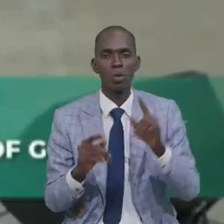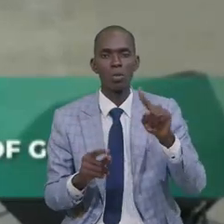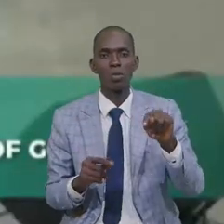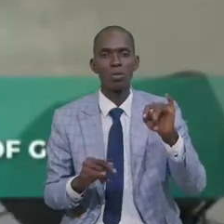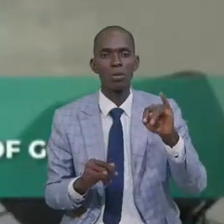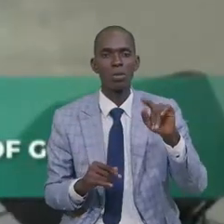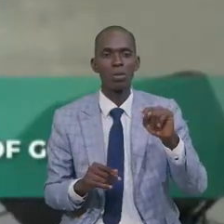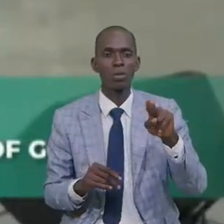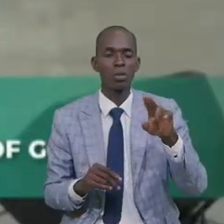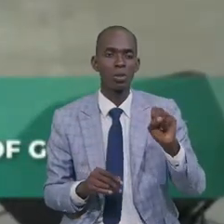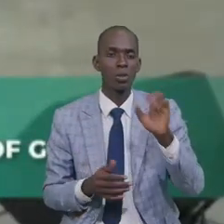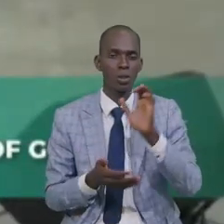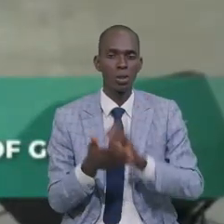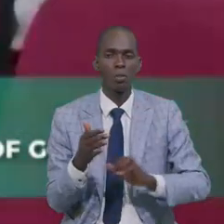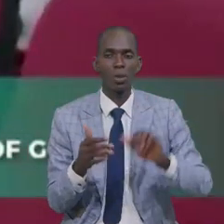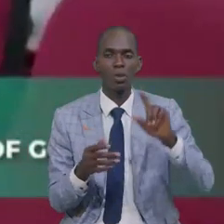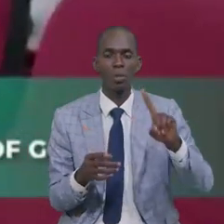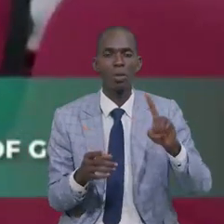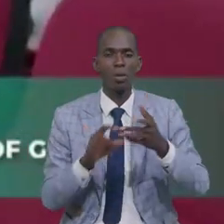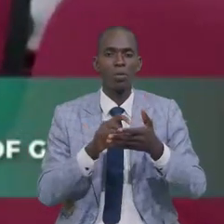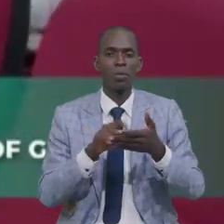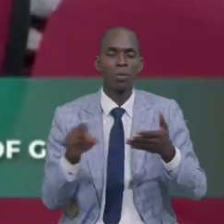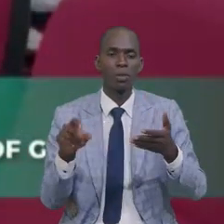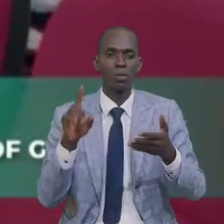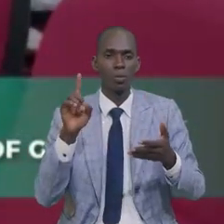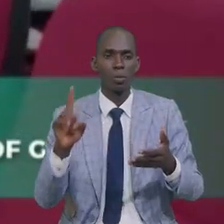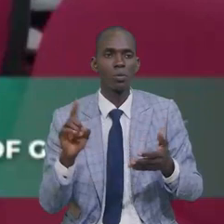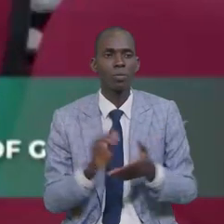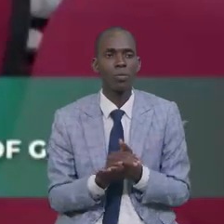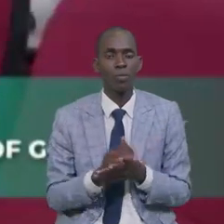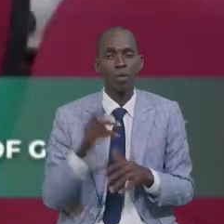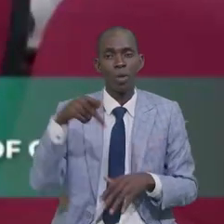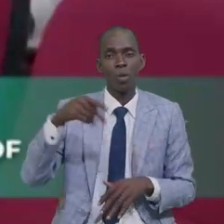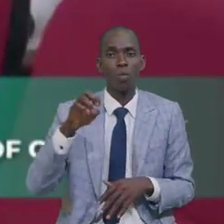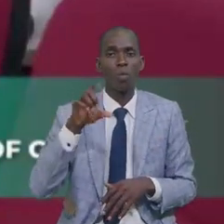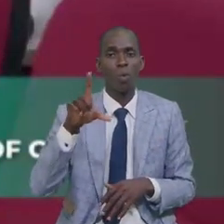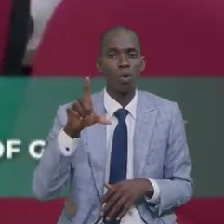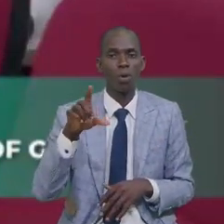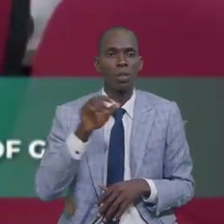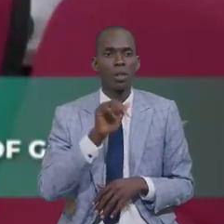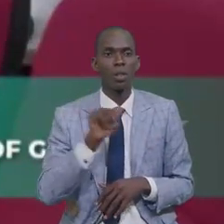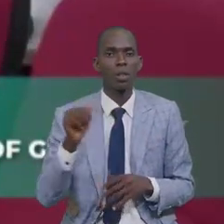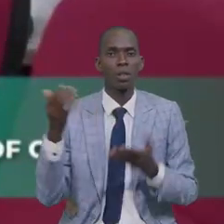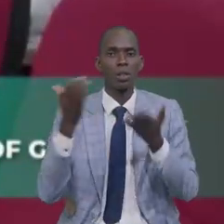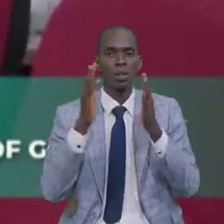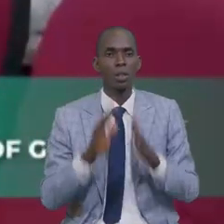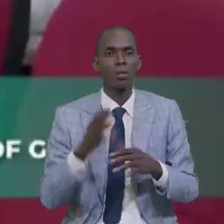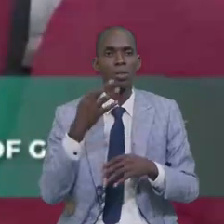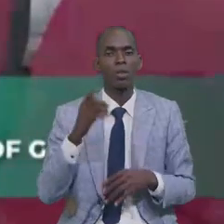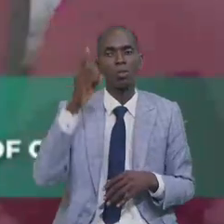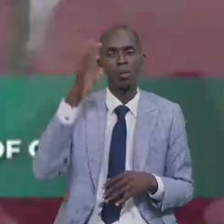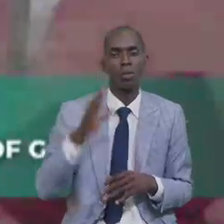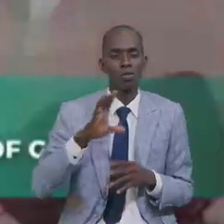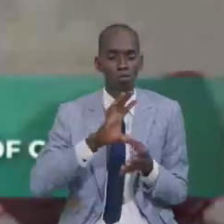En Tite chapitre 1:1. Tite 1, verset 1. Paul, serviteur de Dieu,